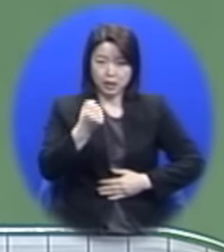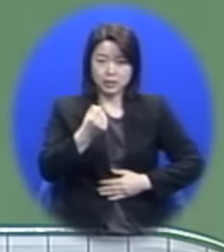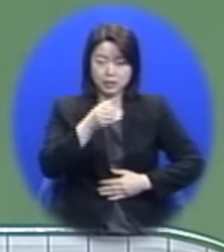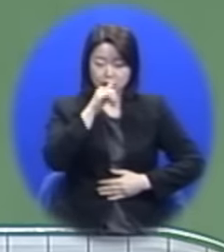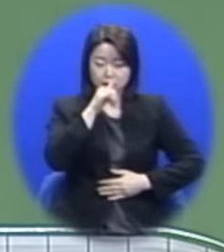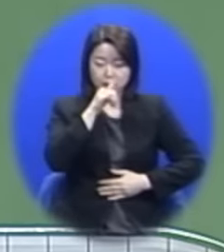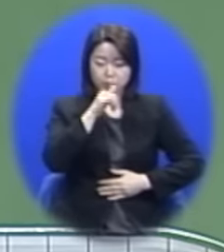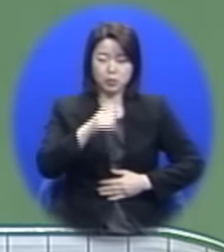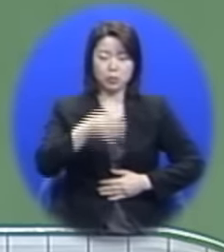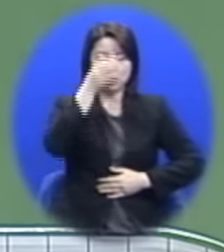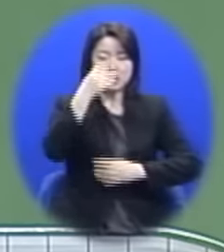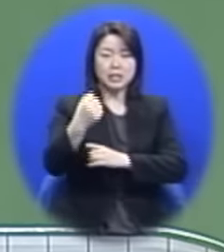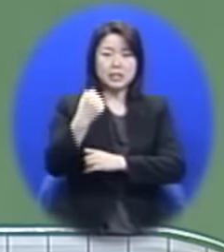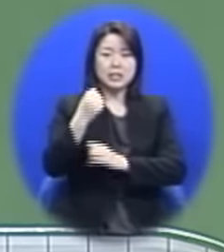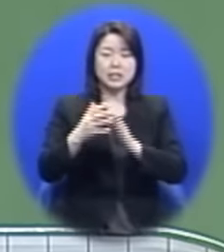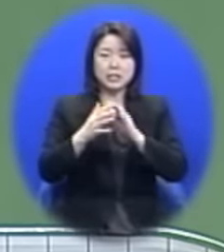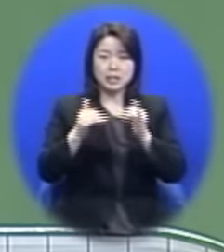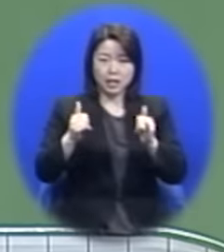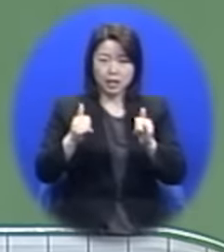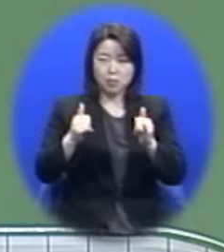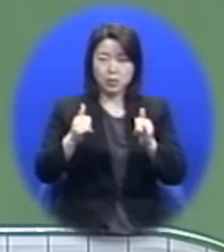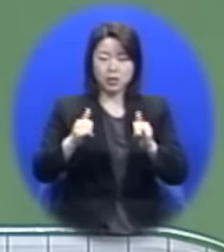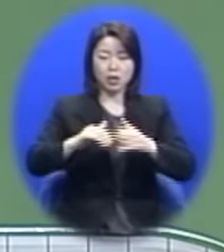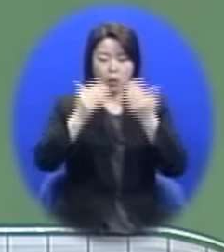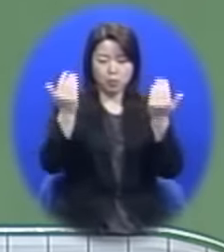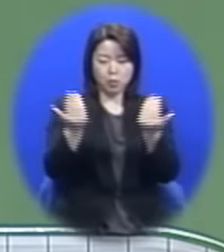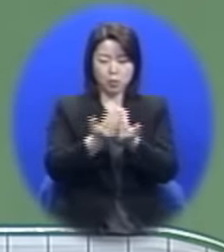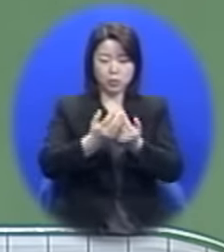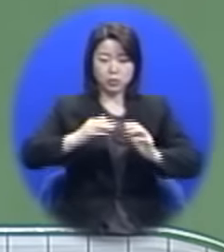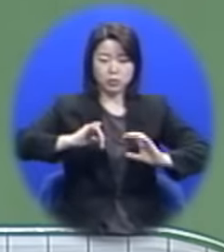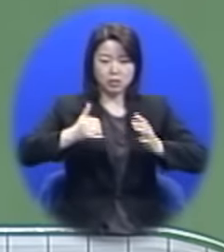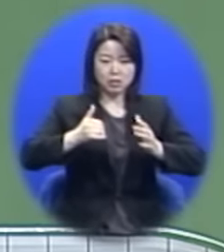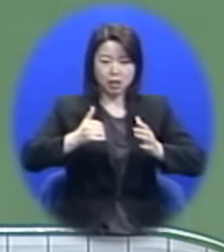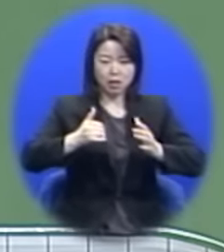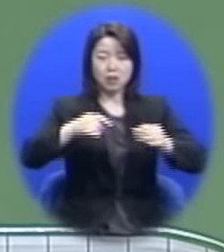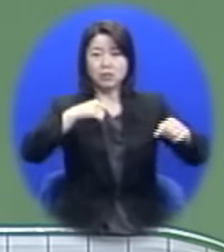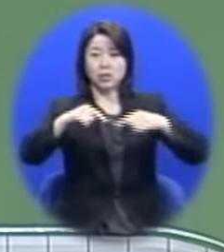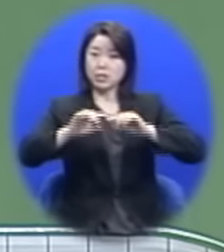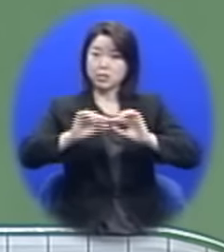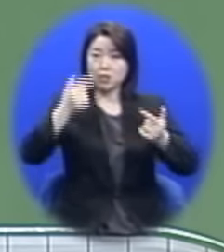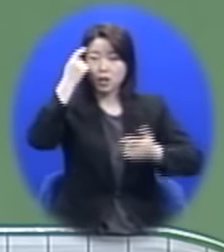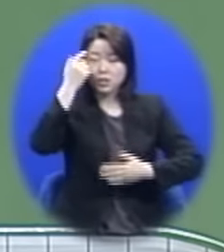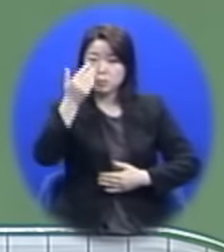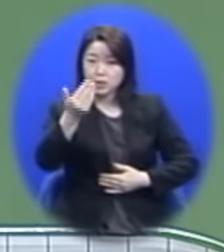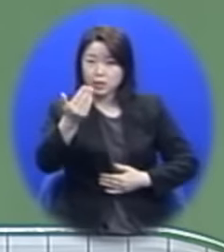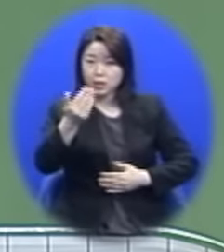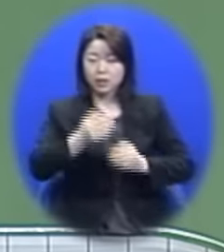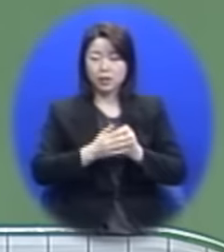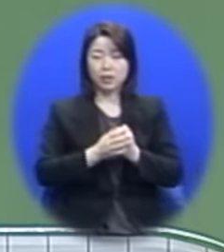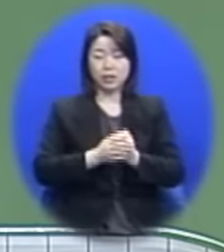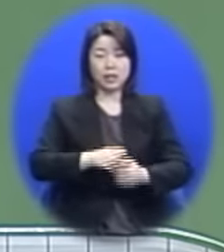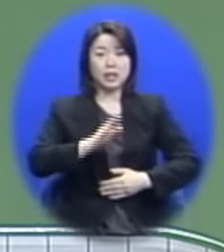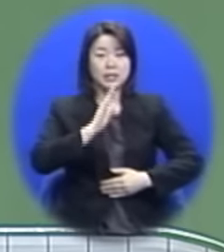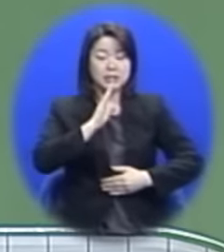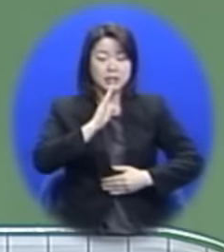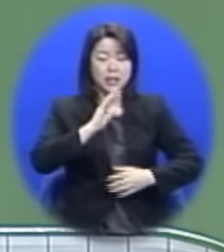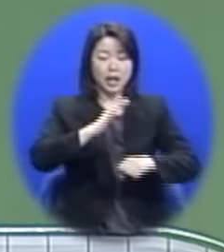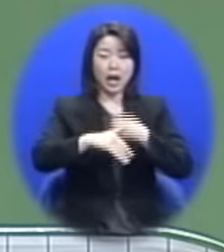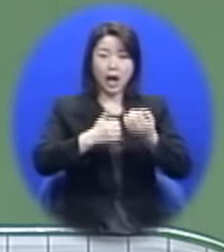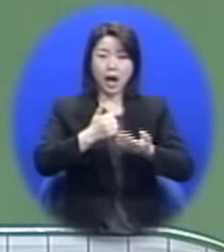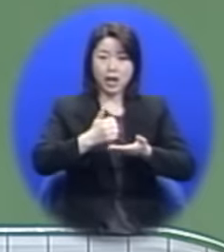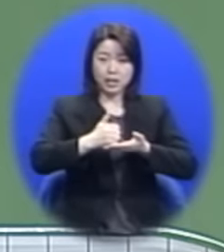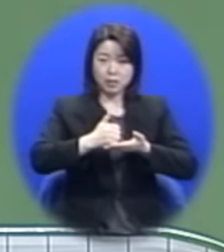사람이 세상의 모든 걸 좌지우지 하는 거 아닙니까? 진짜 하나님이 세상 통치하고 다스리는